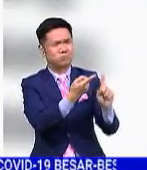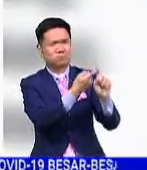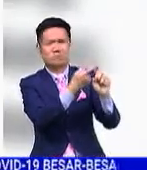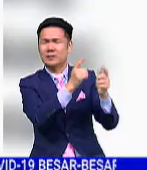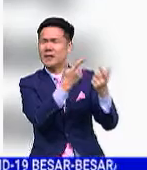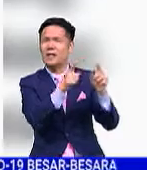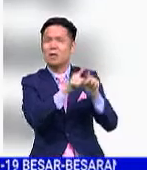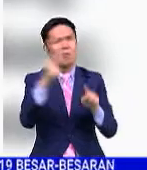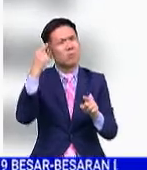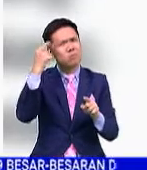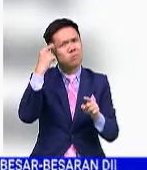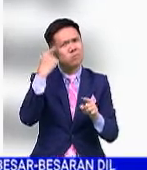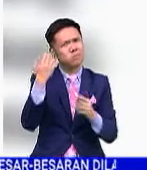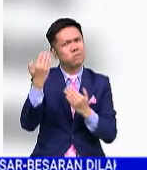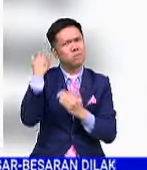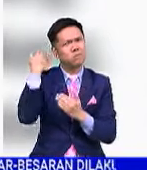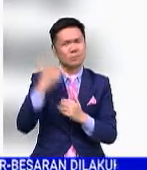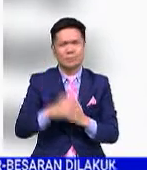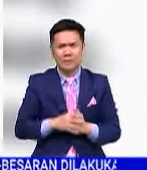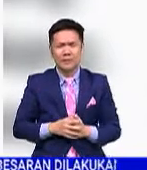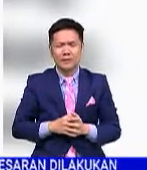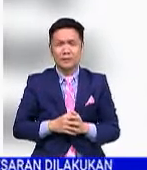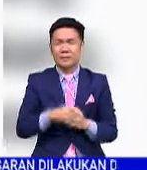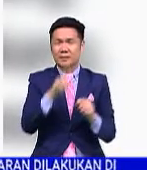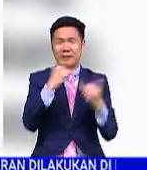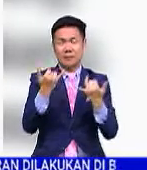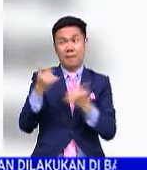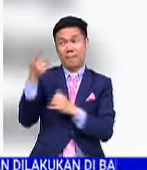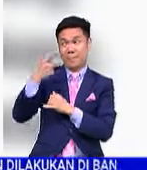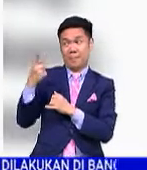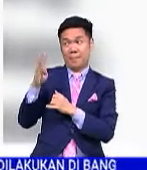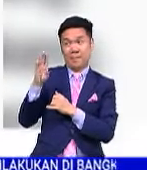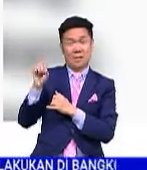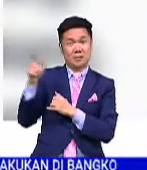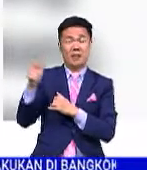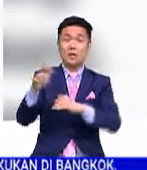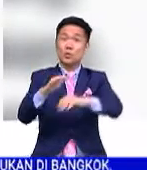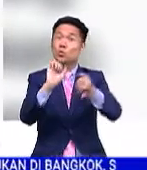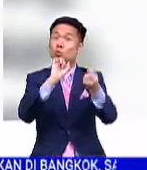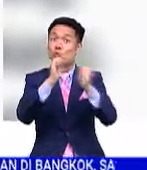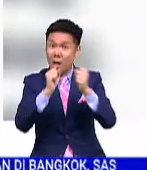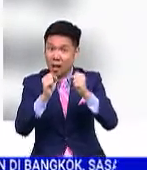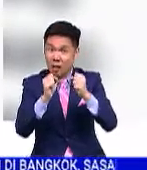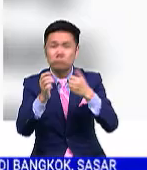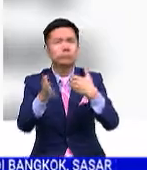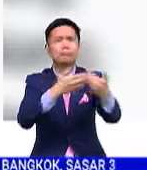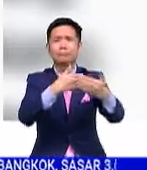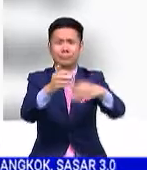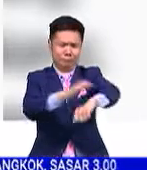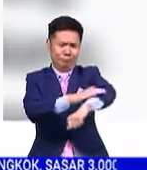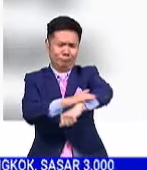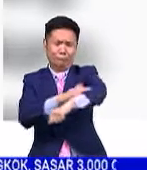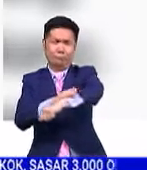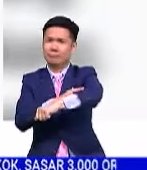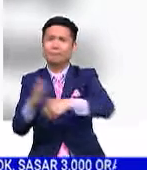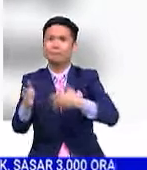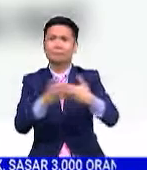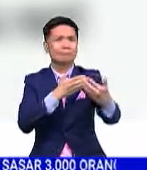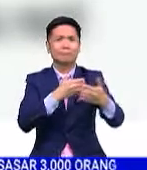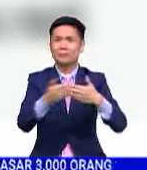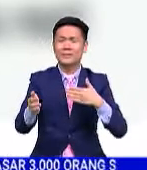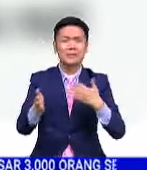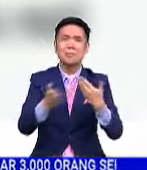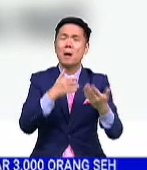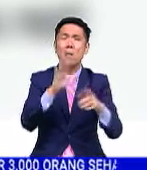di dalam satu hantaran di laman Twitter resminya berita mereka menegaskan sukan sepatunya tidak mengenal warna kulit belang kau